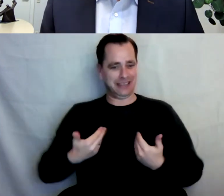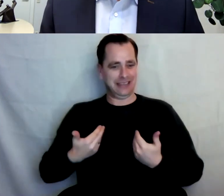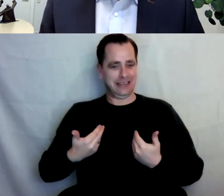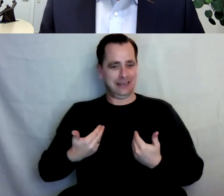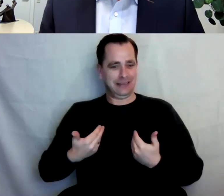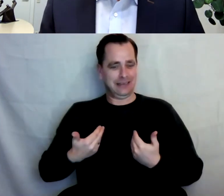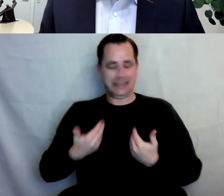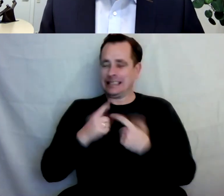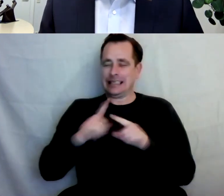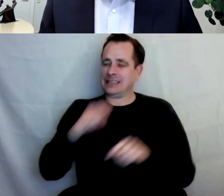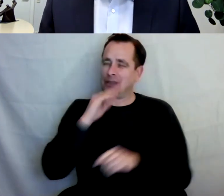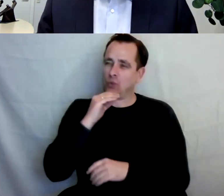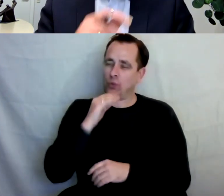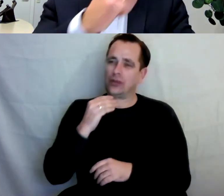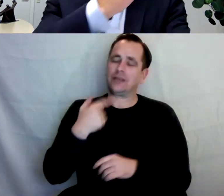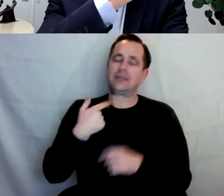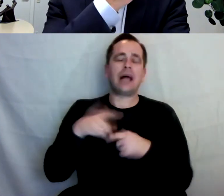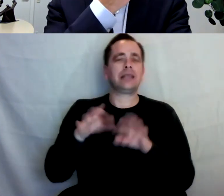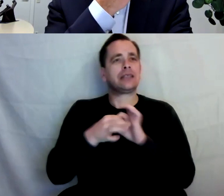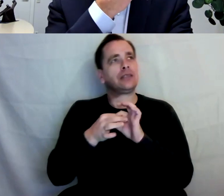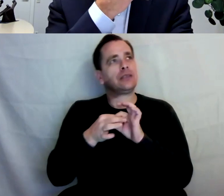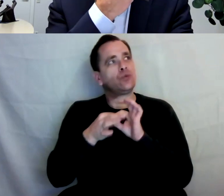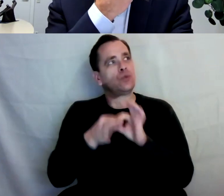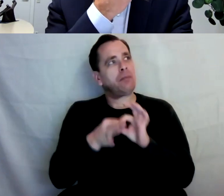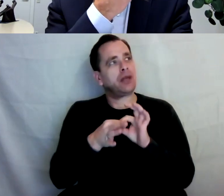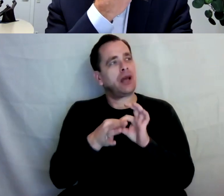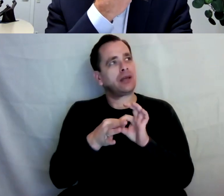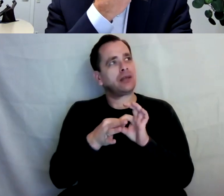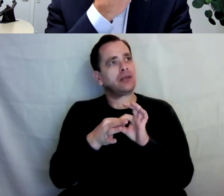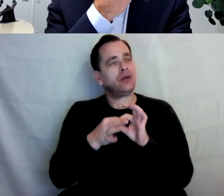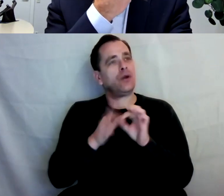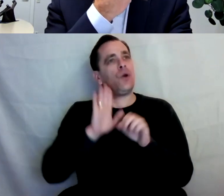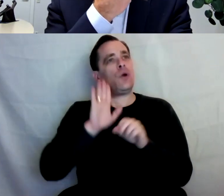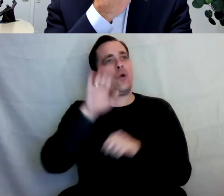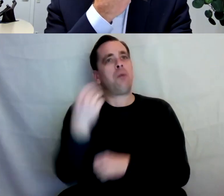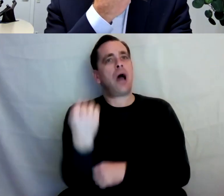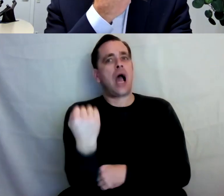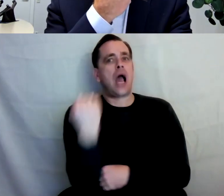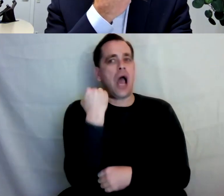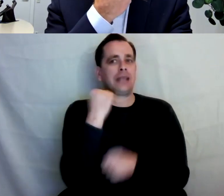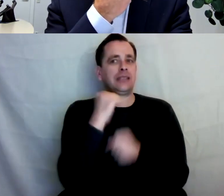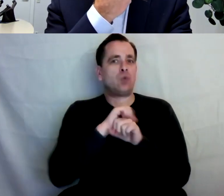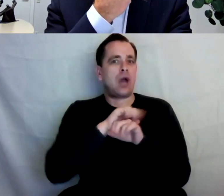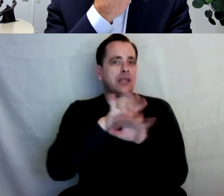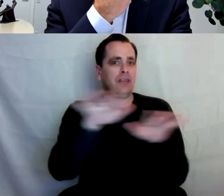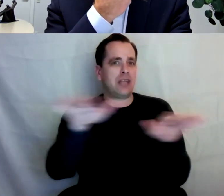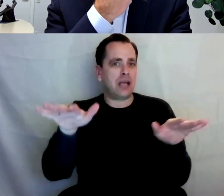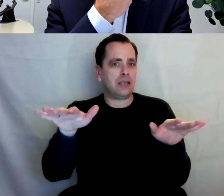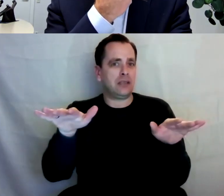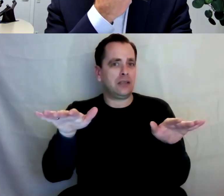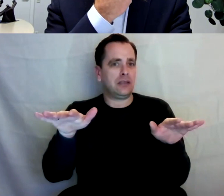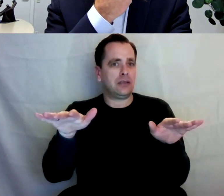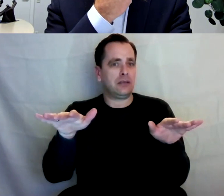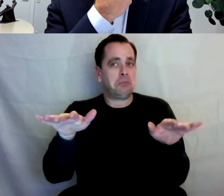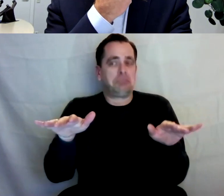ich habe mal in einem anderen Zusammenhang in der Ausbreitung von Radioaktivität gelesen, da gibt es so diesen Satz, Radioaktivität juckt eben